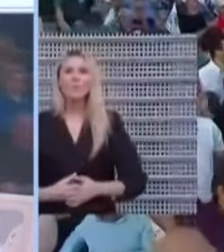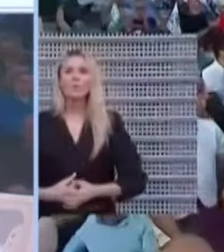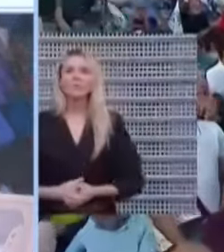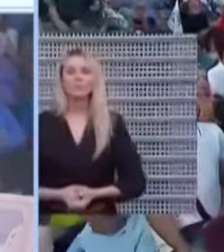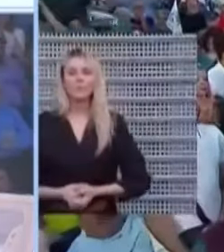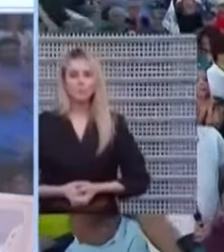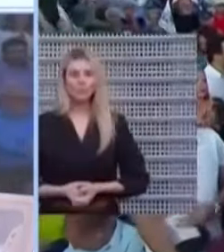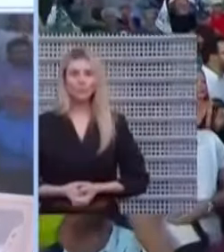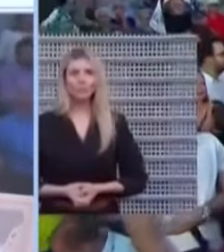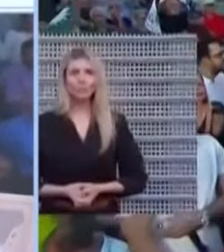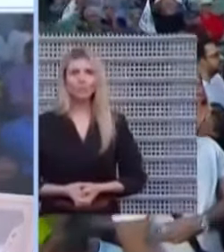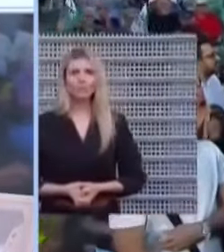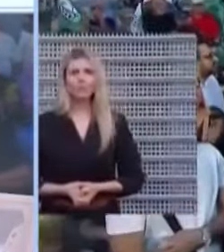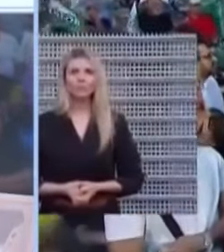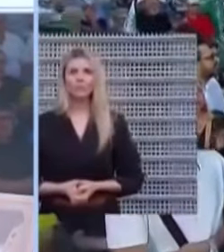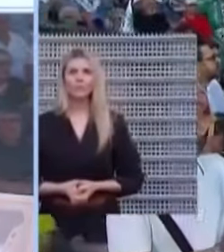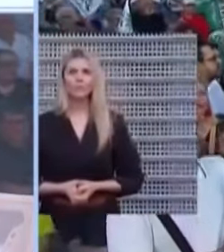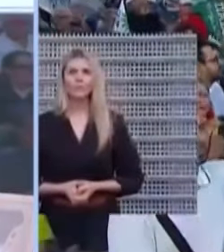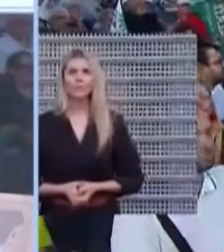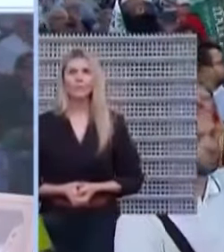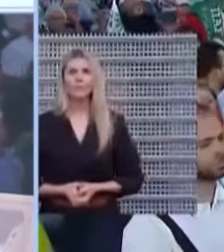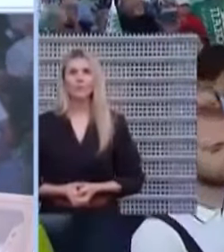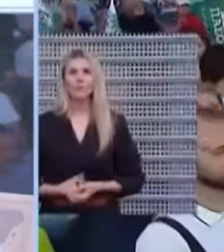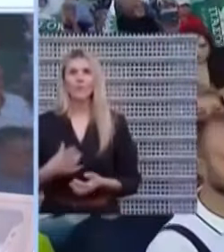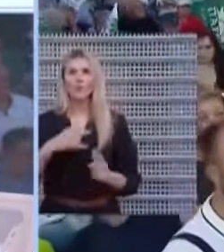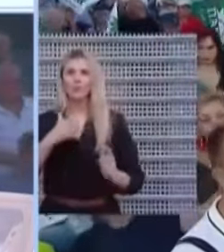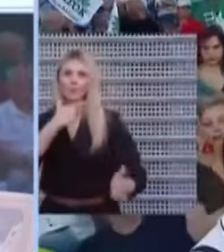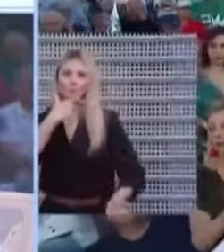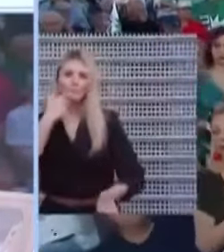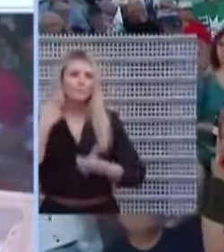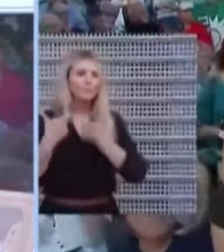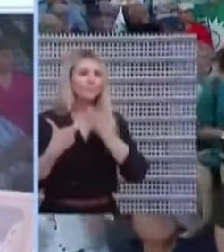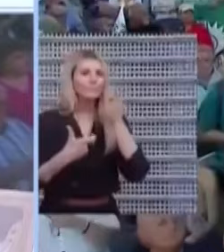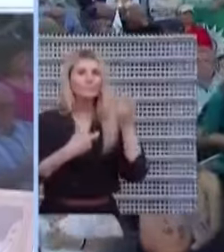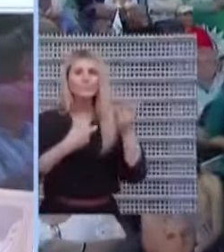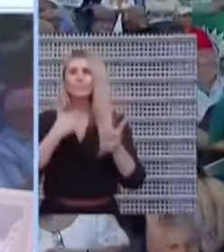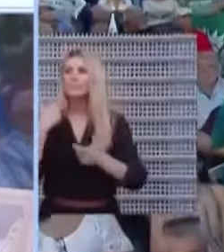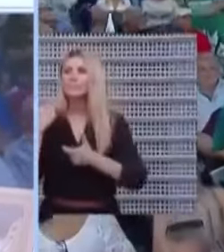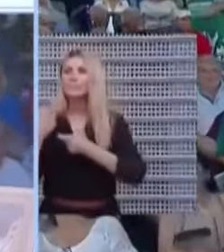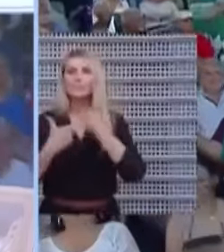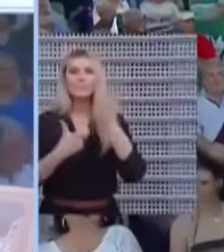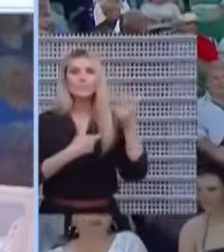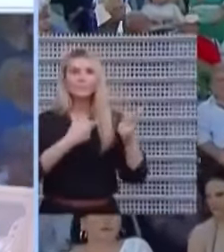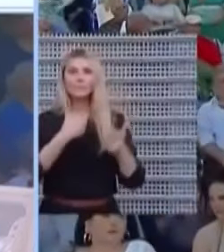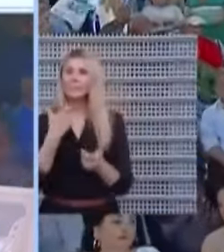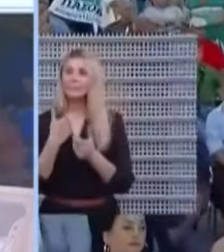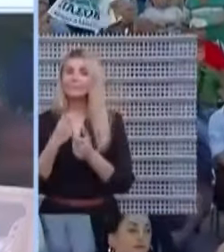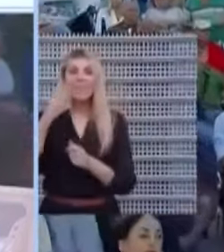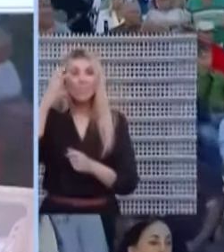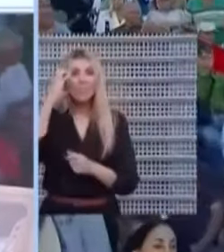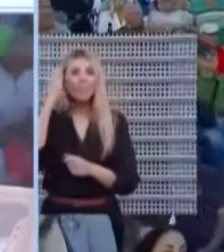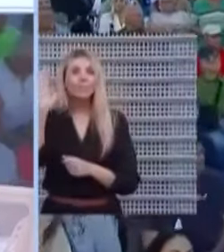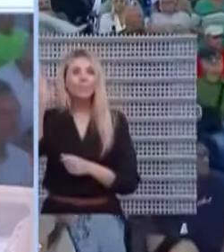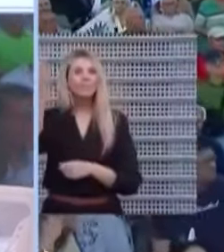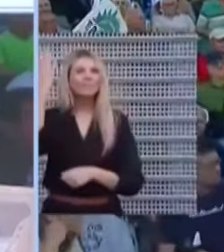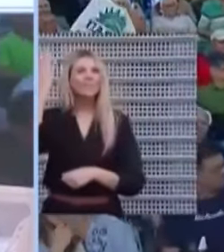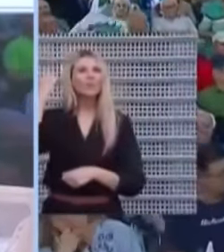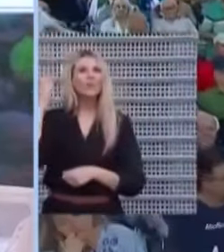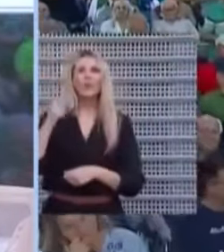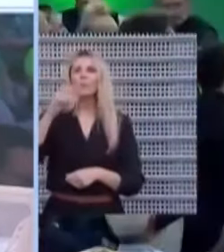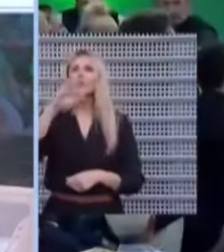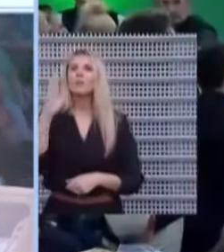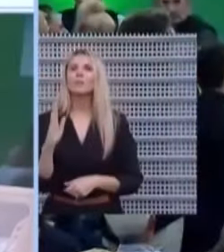Εκτός αν δεν είναι θέμα προσώπων. Εκτός αν δεν είναι θέμα προσώπων και ληφθούν οι αποφάσεις από πιο χαμηλά, έτσι, για μια τέτοια